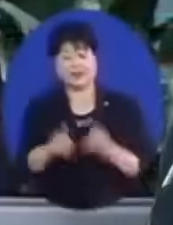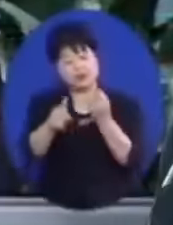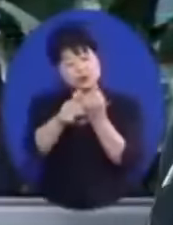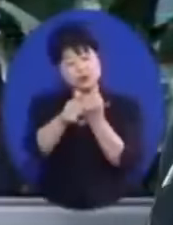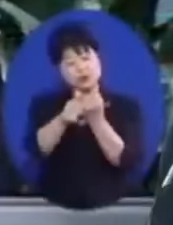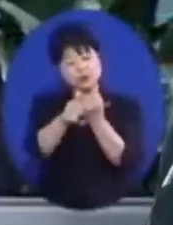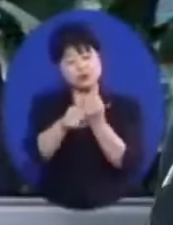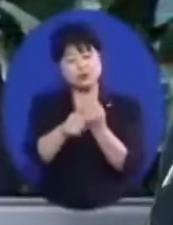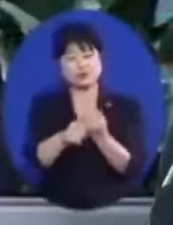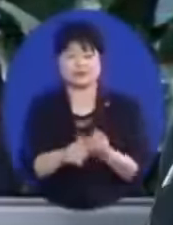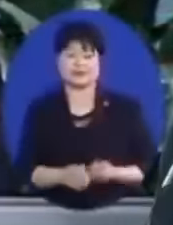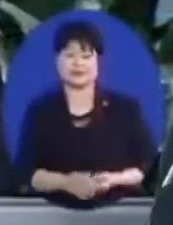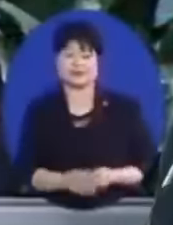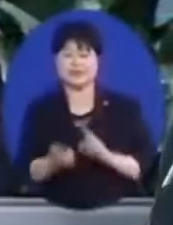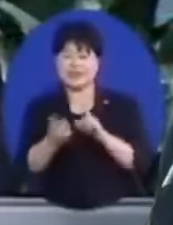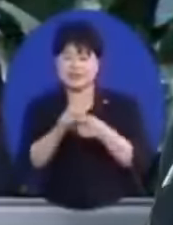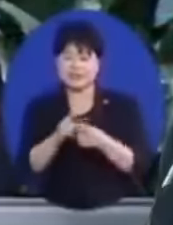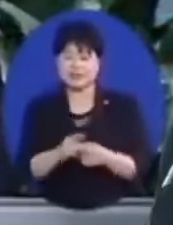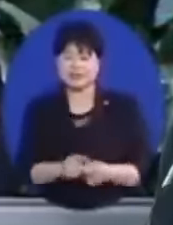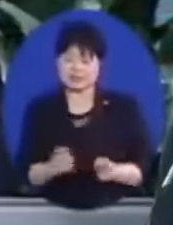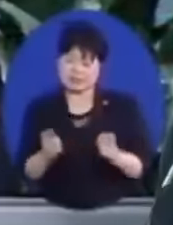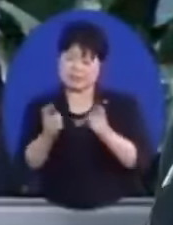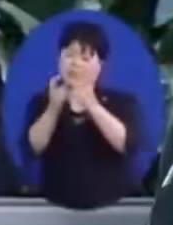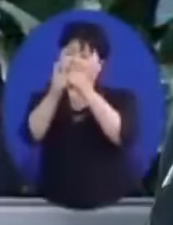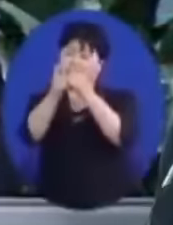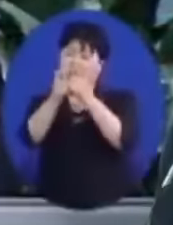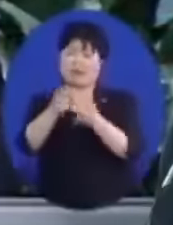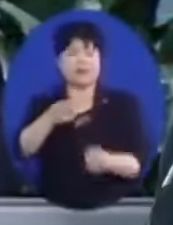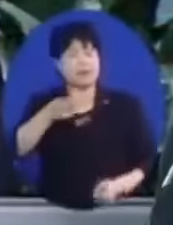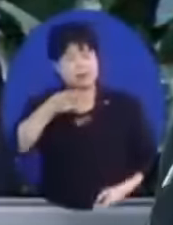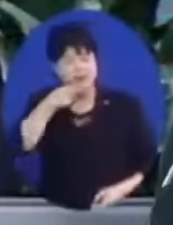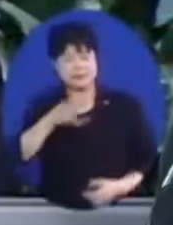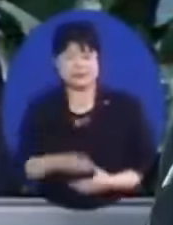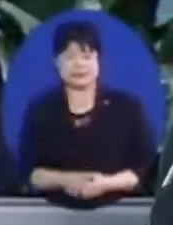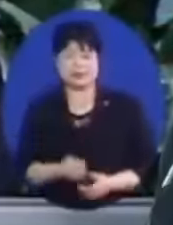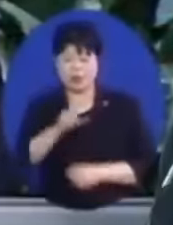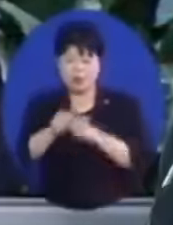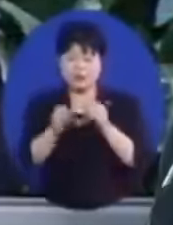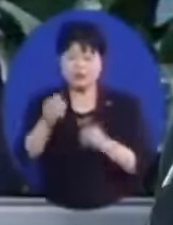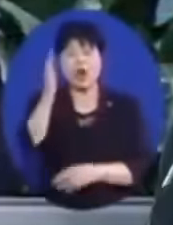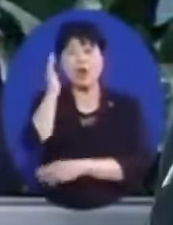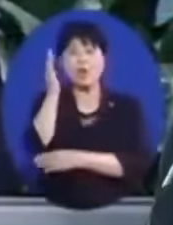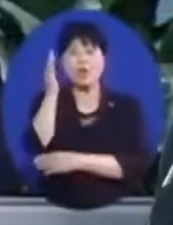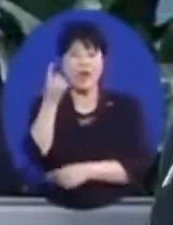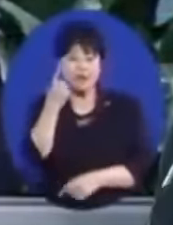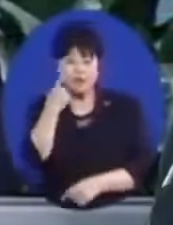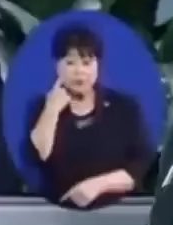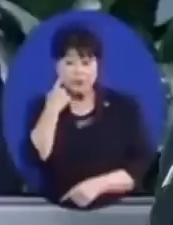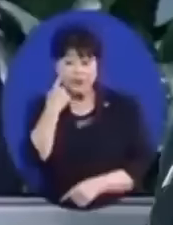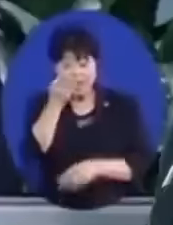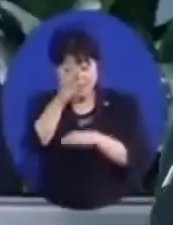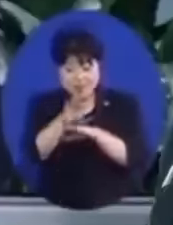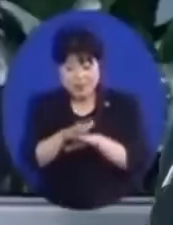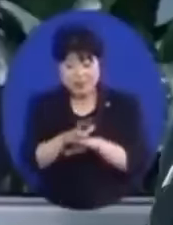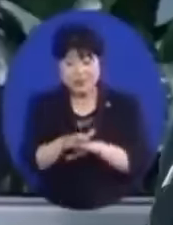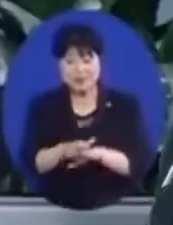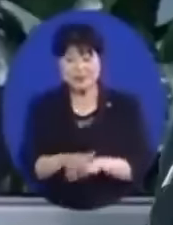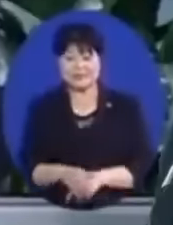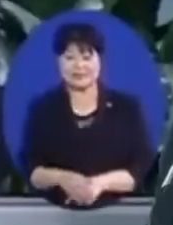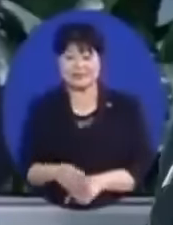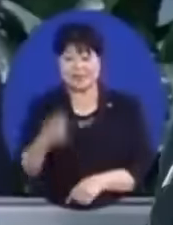부부간에 여간에서 딱 맞는 부부가 별로 없습니다. 제가 50년 동안 목회하면서 우리 성도들을 살펴보면